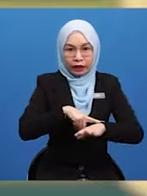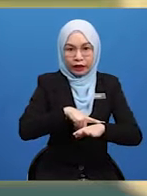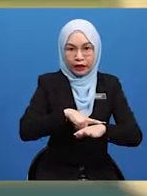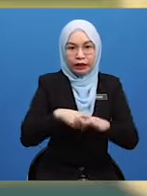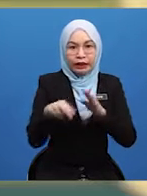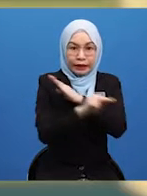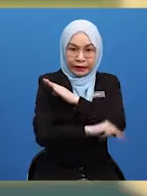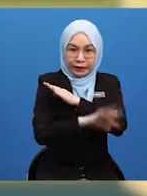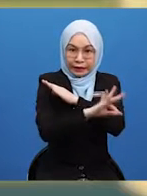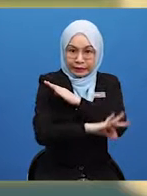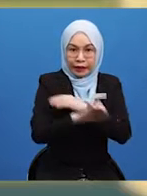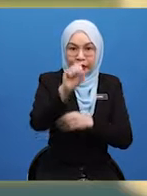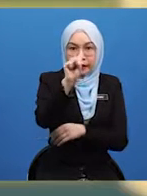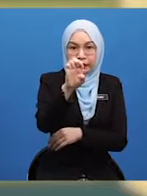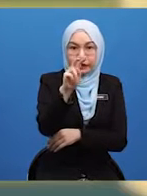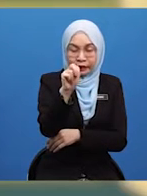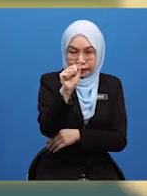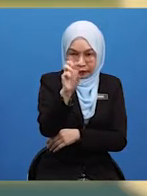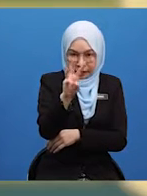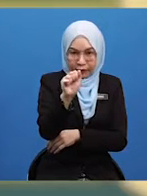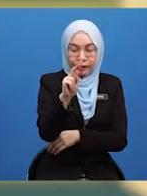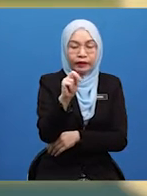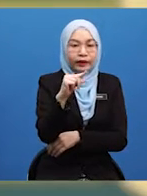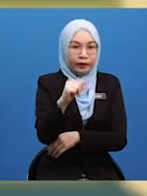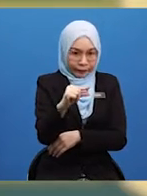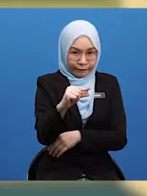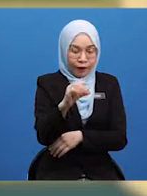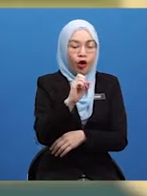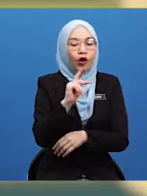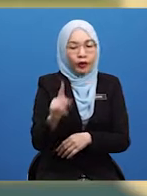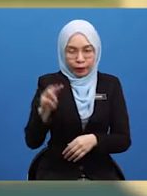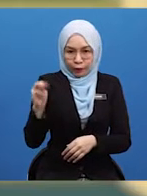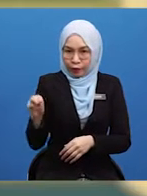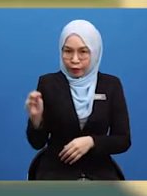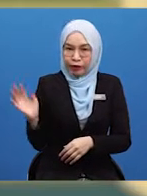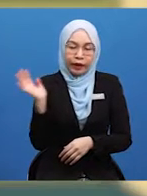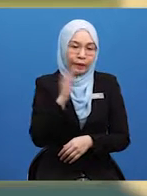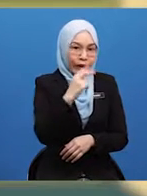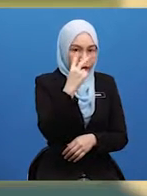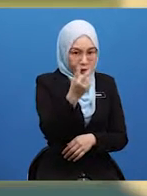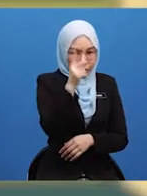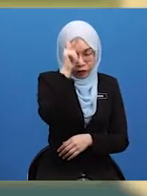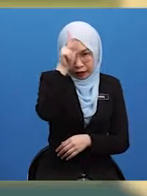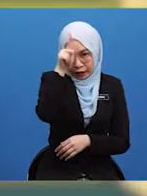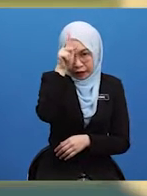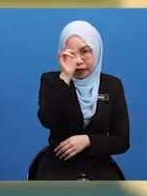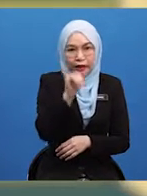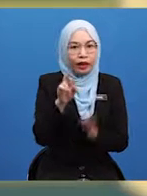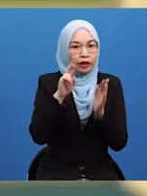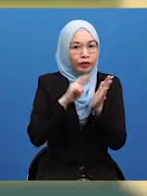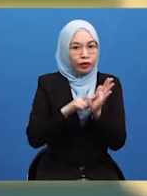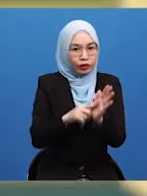Murid-murid, kita lihat pula aspek kerajaan atau governance. Ia merujuk